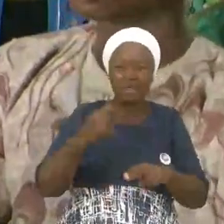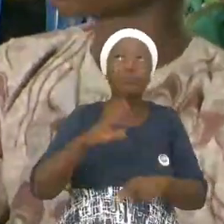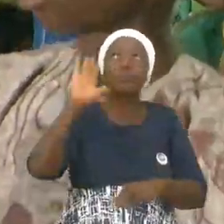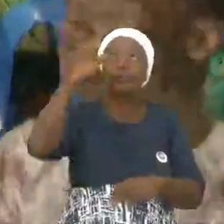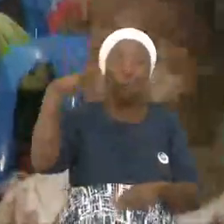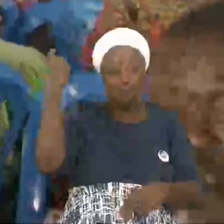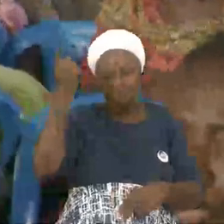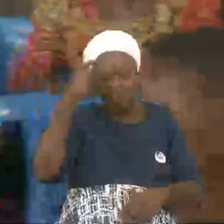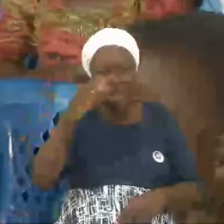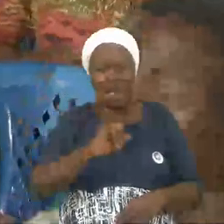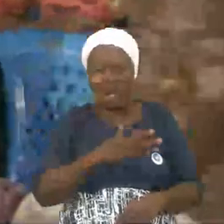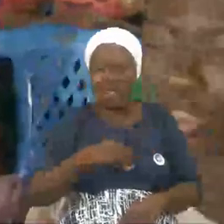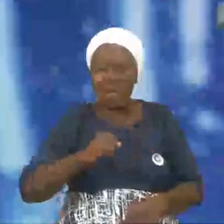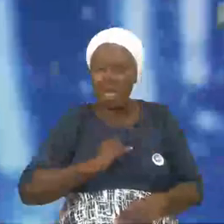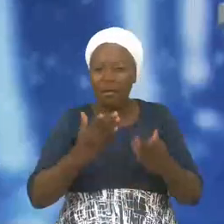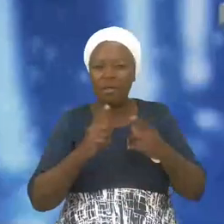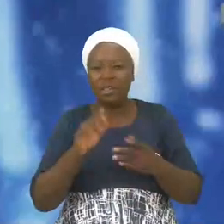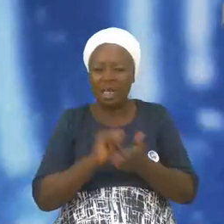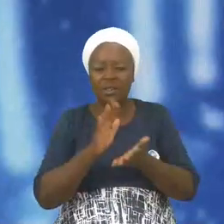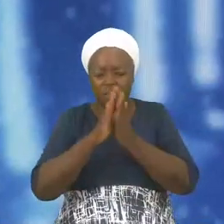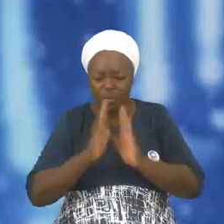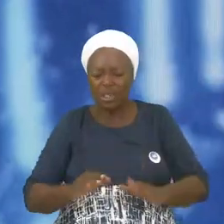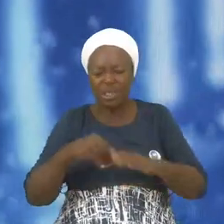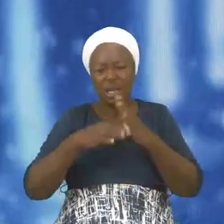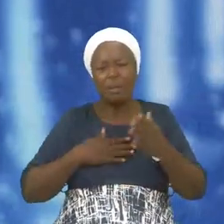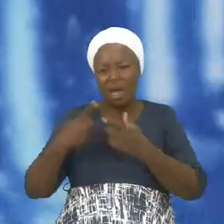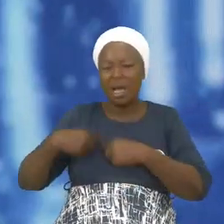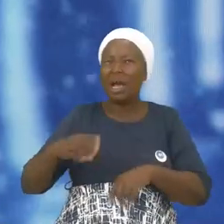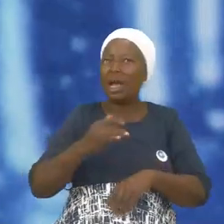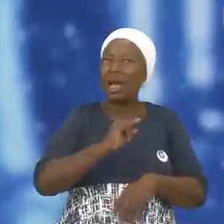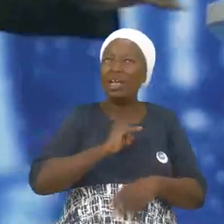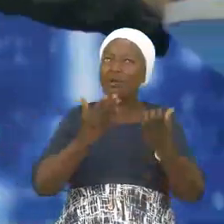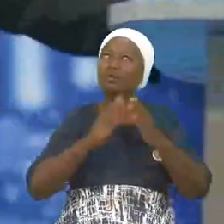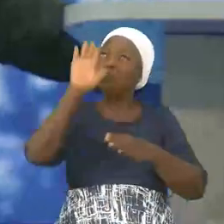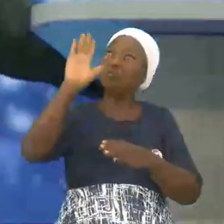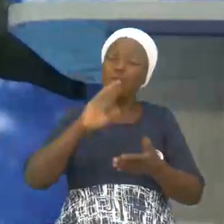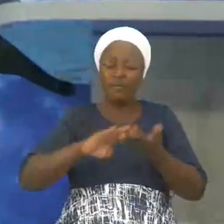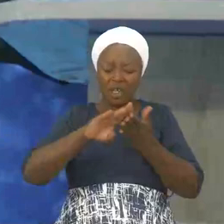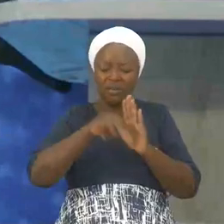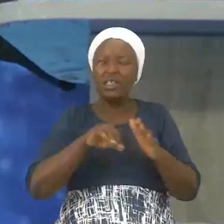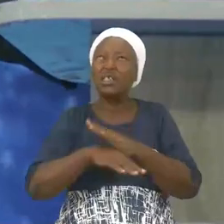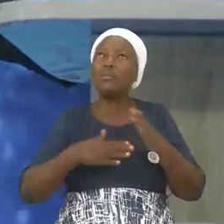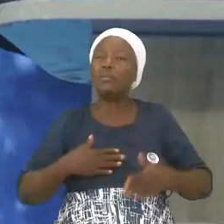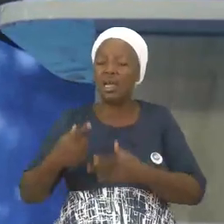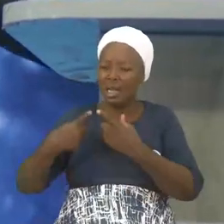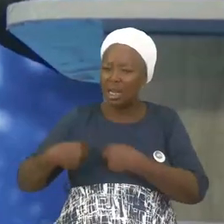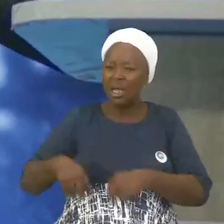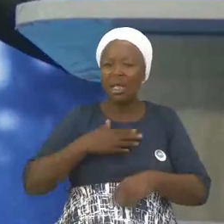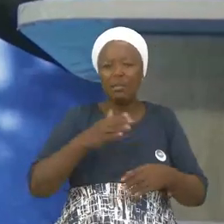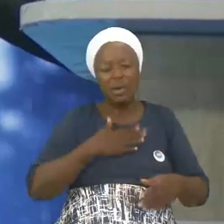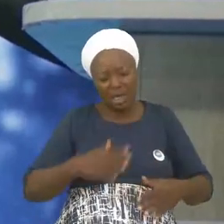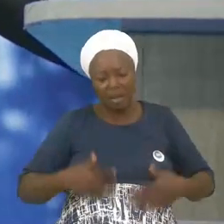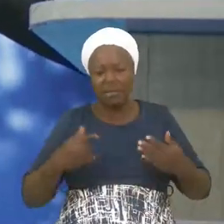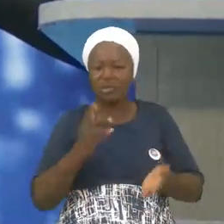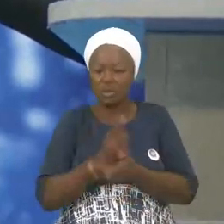faire partie de l'accroissement de ton gouvernement, de ton empire. Je veux ta paix dans mon cœur. Je veux ton